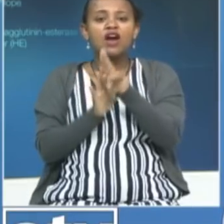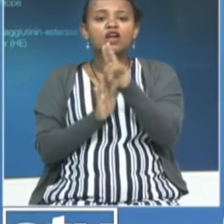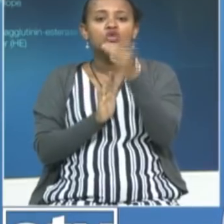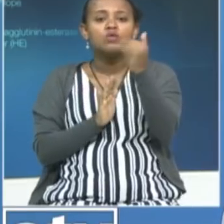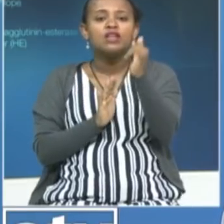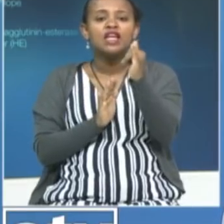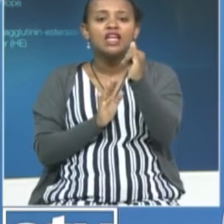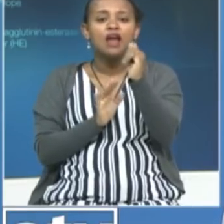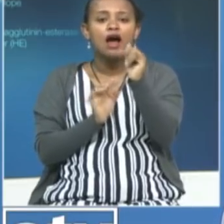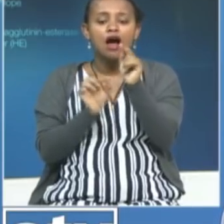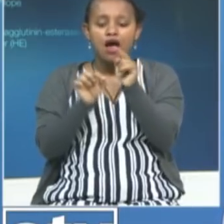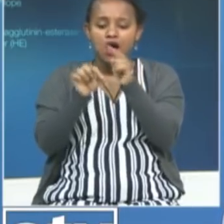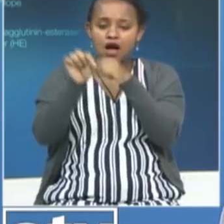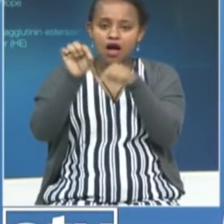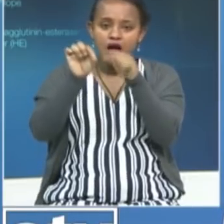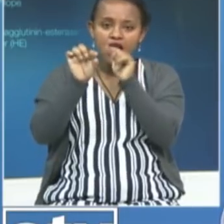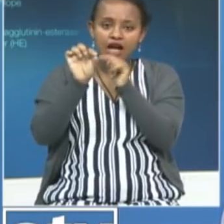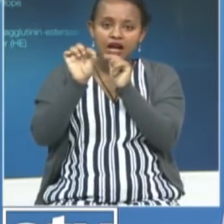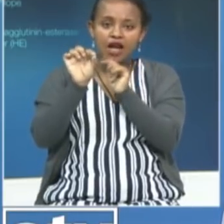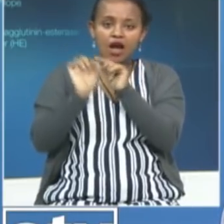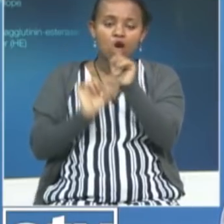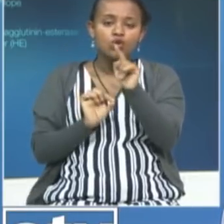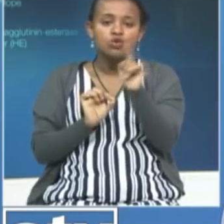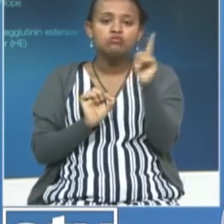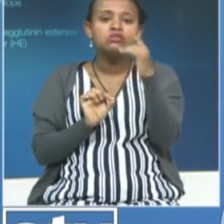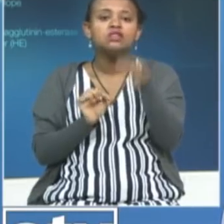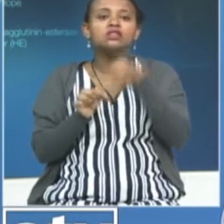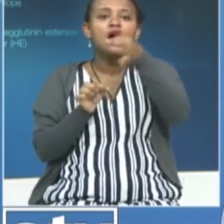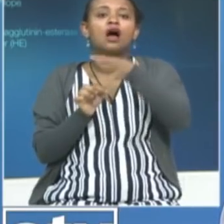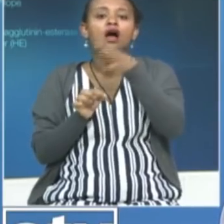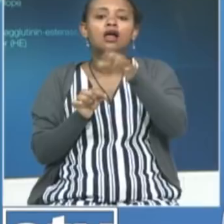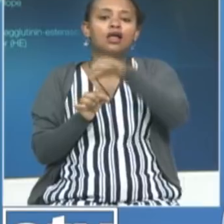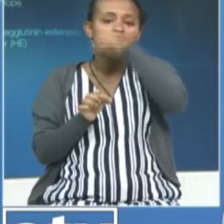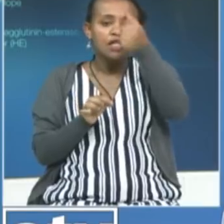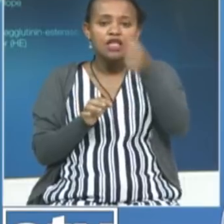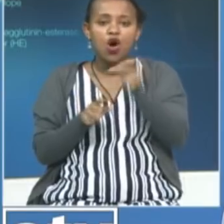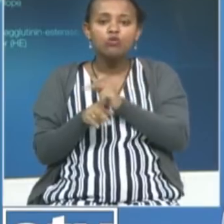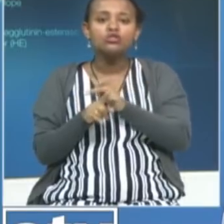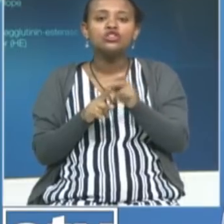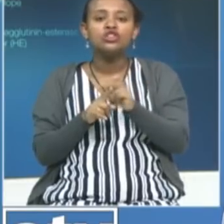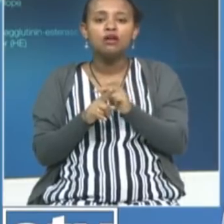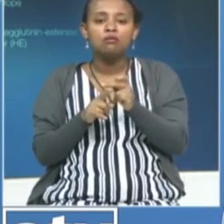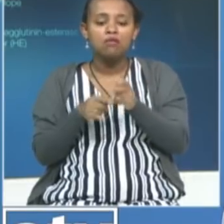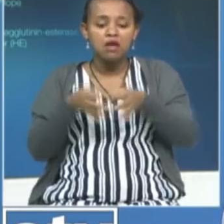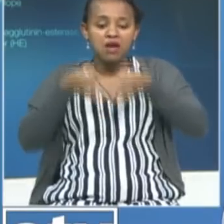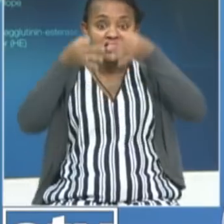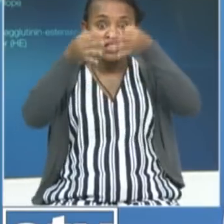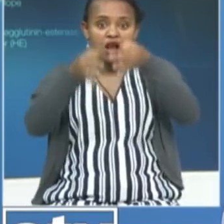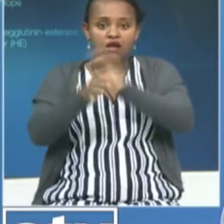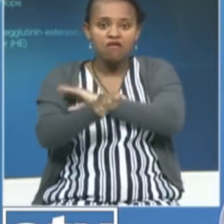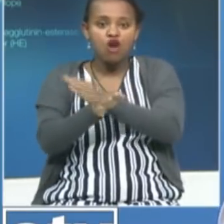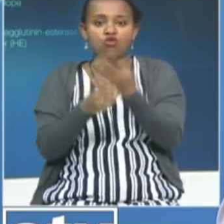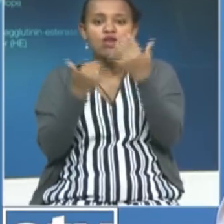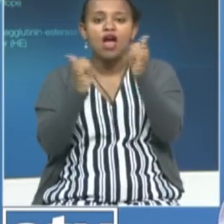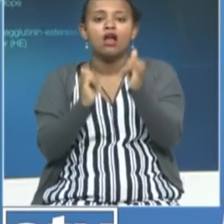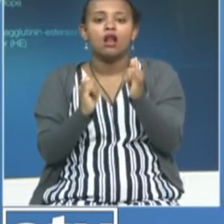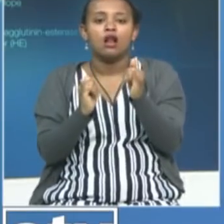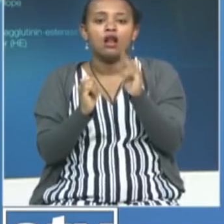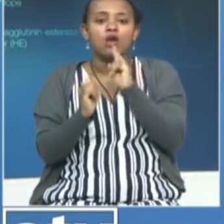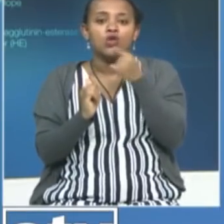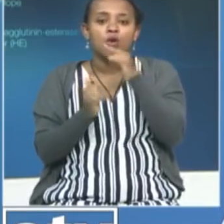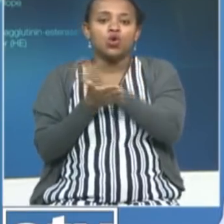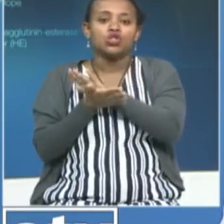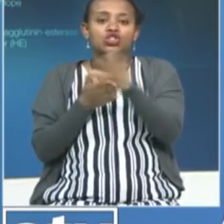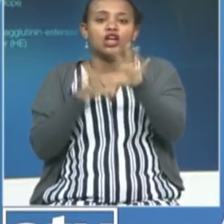ያ ቀዳዳ ቫይረሱን የማስተላለፍ ወይ የትኛውም ጀርም የማስተላለፍ አቅሙን ምን ያህል ነው የሚለው